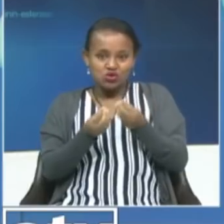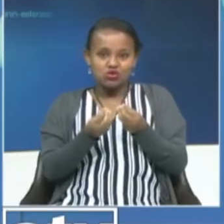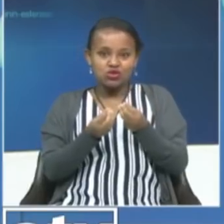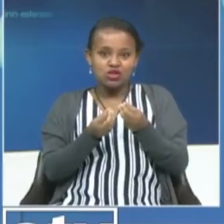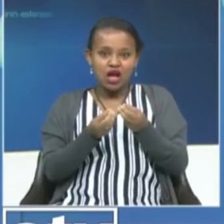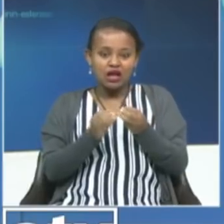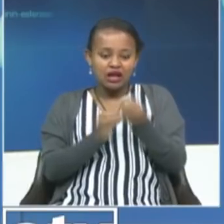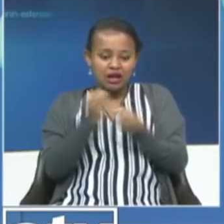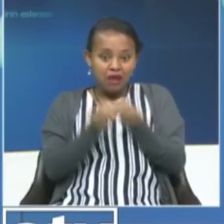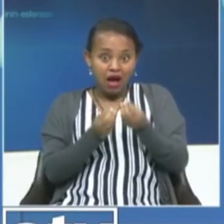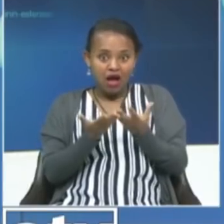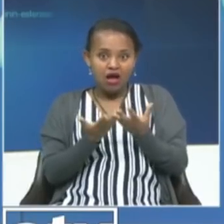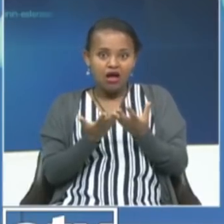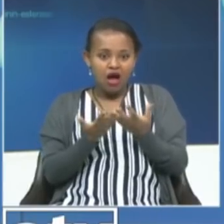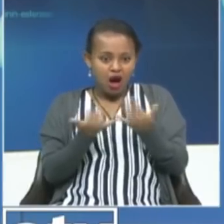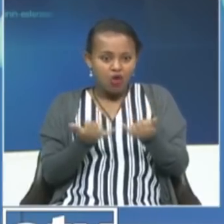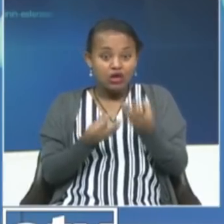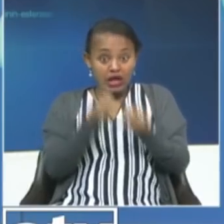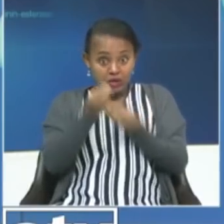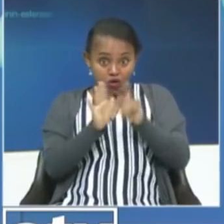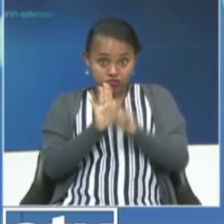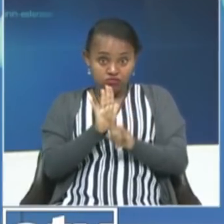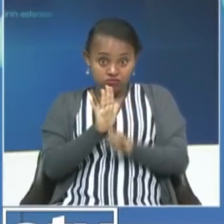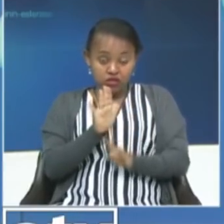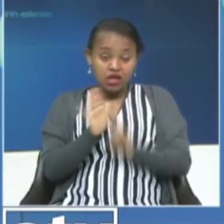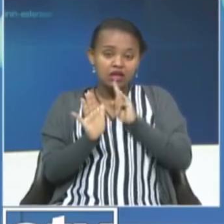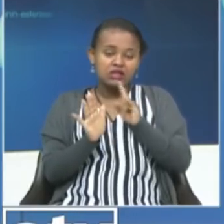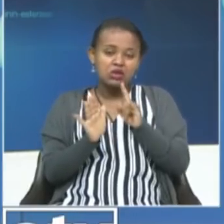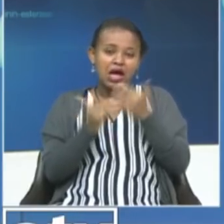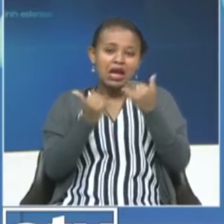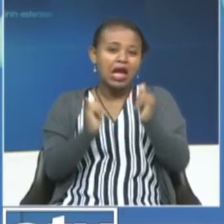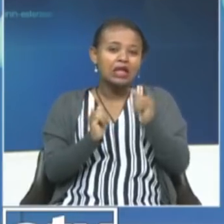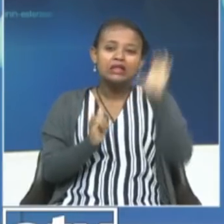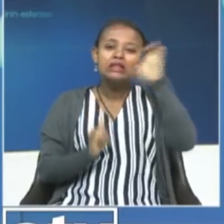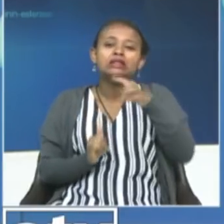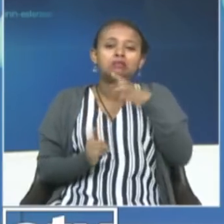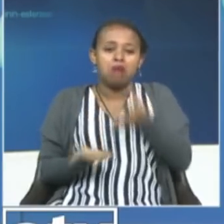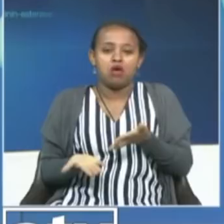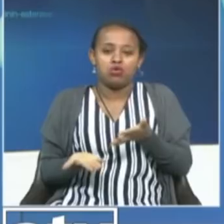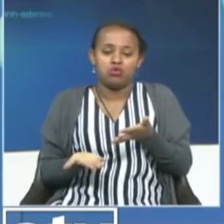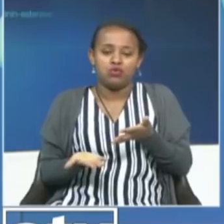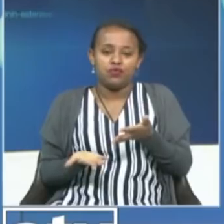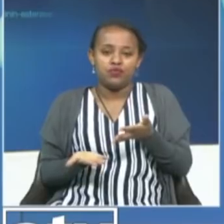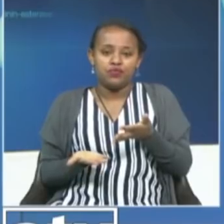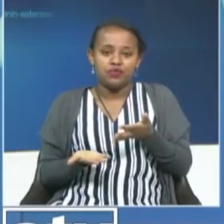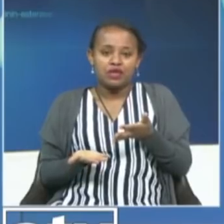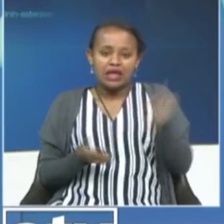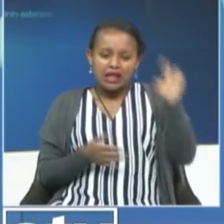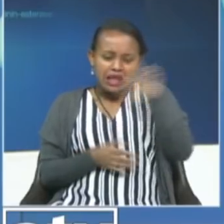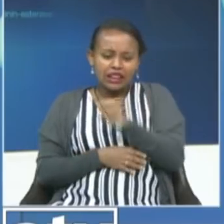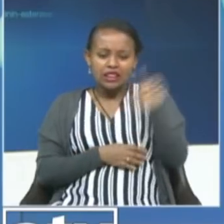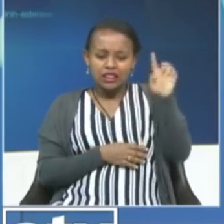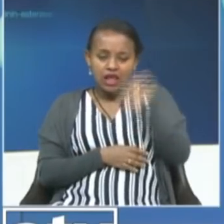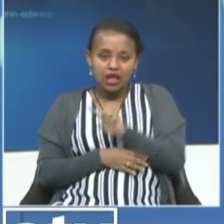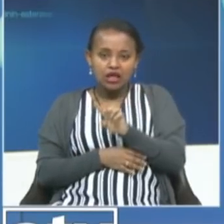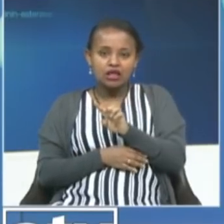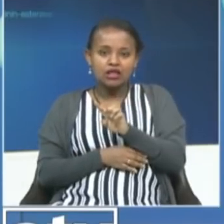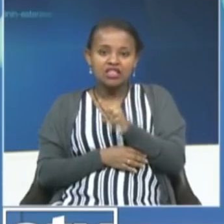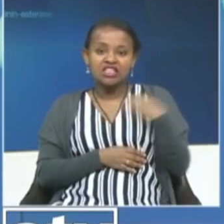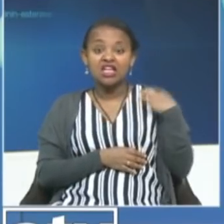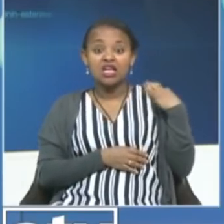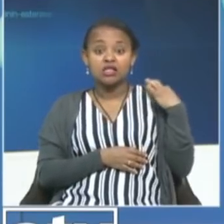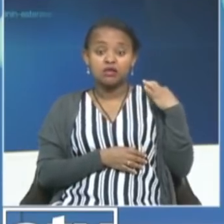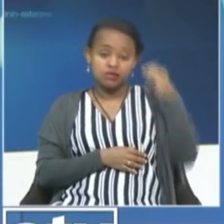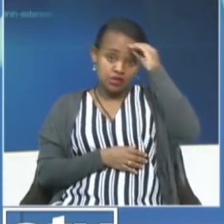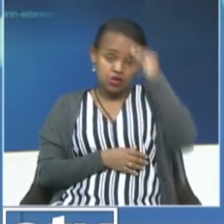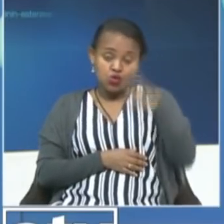እንደው አሁን ገበያውም እየቀነሰ ስለሆነ ያን ያህል ግድ የማይሉ ቀን ተቀን የግለሰብ